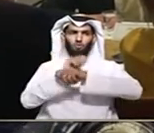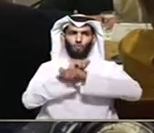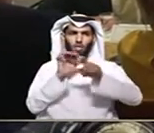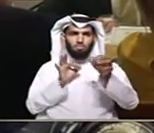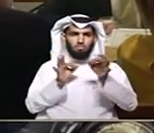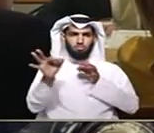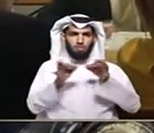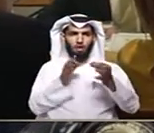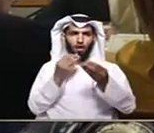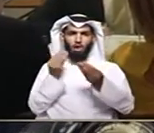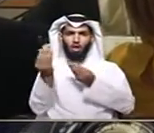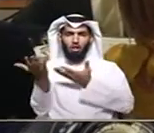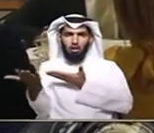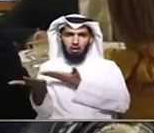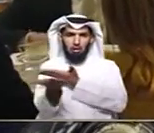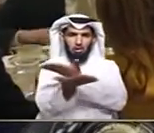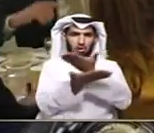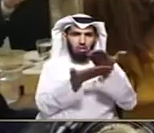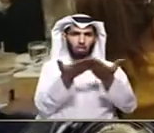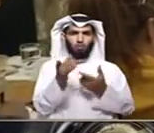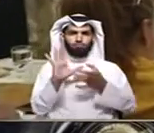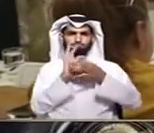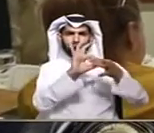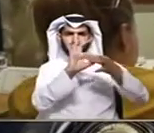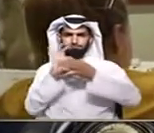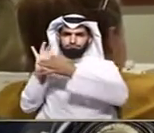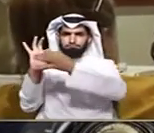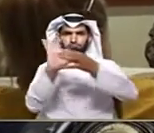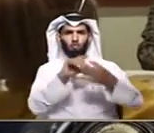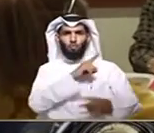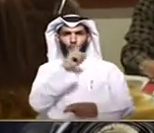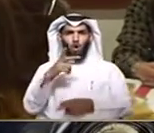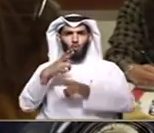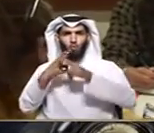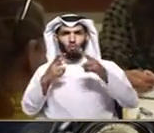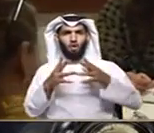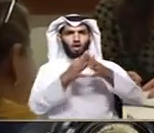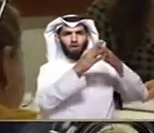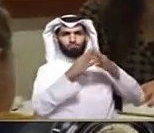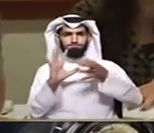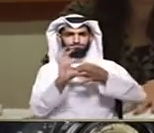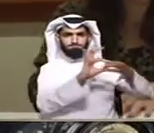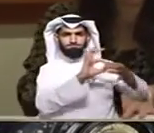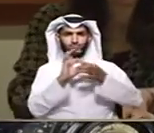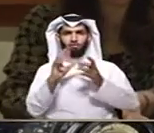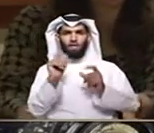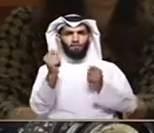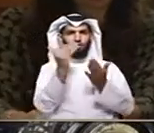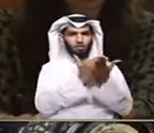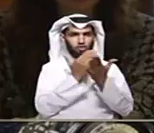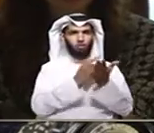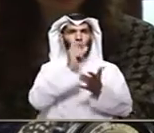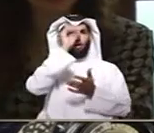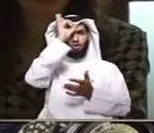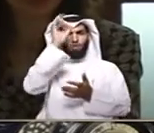طاولة النقاش أيضا، وكذلك العلاقات بين البلدين في مختلف المجالات الاقتصادية والاستثمارية والأمنية